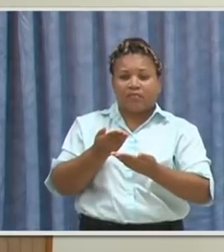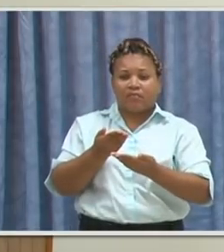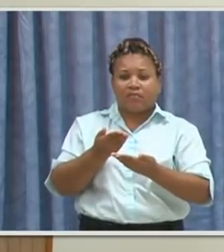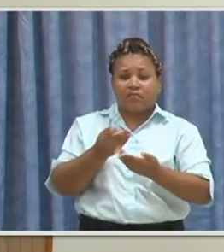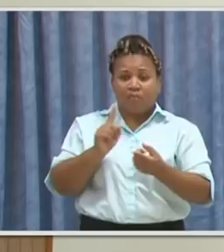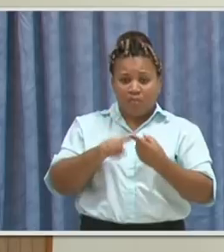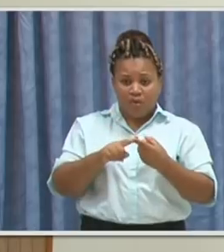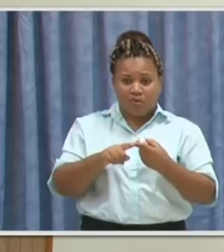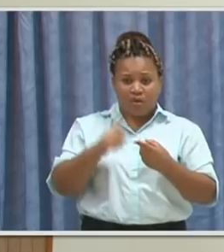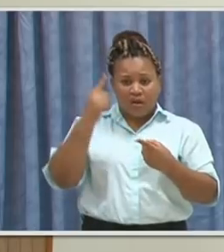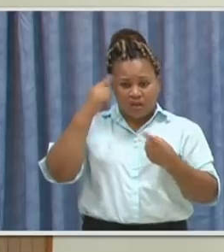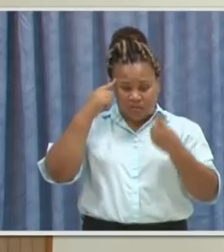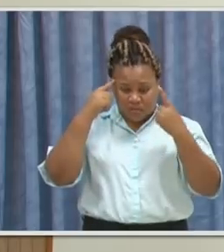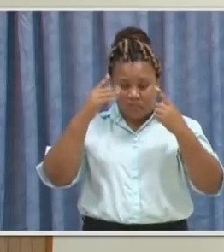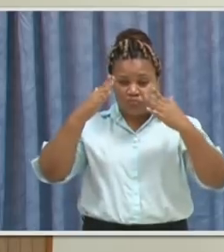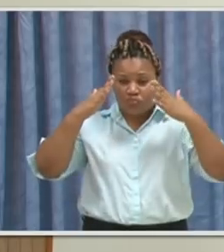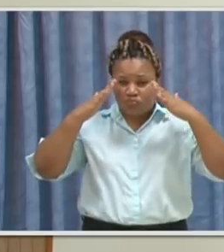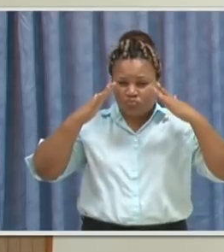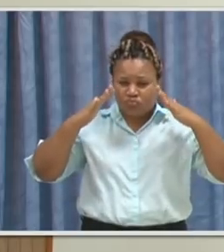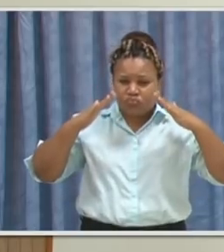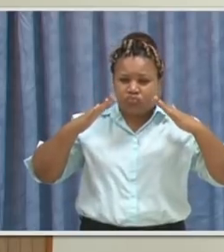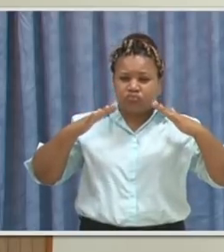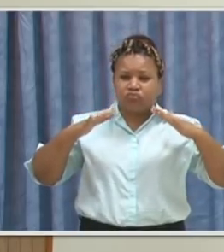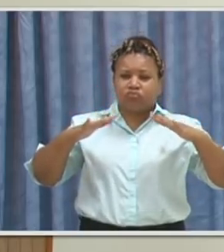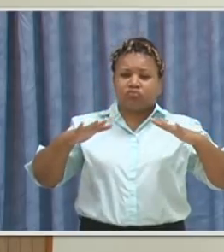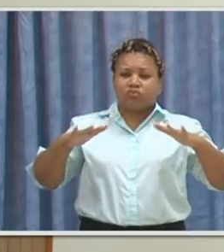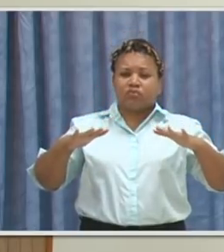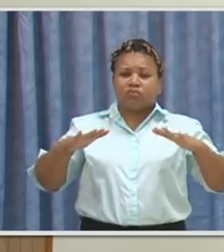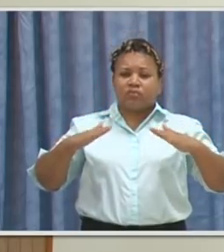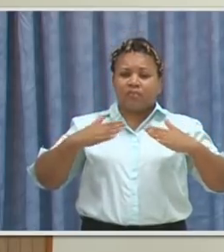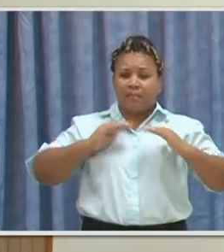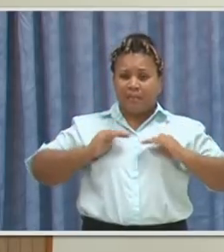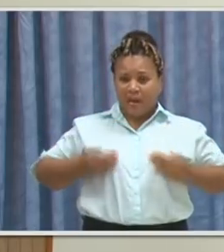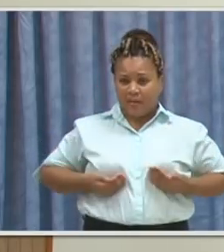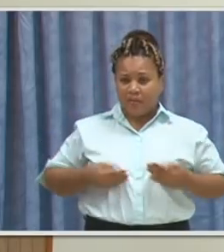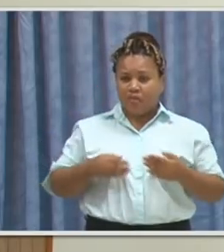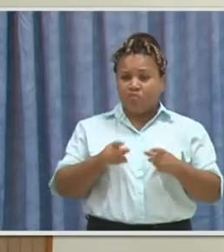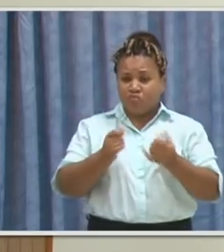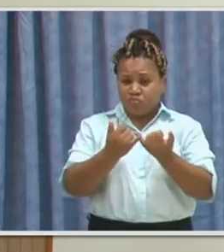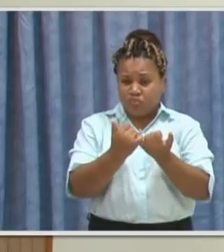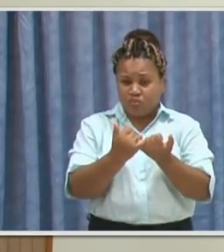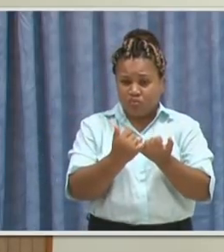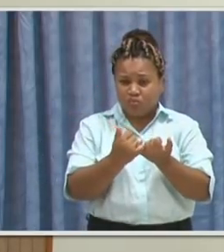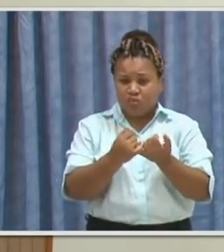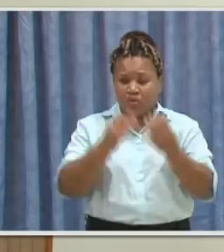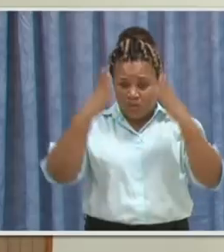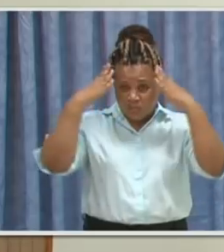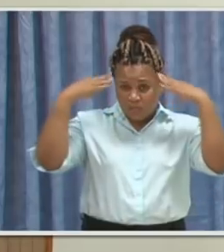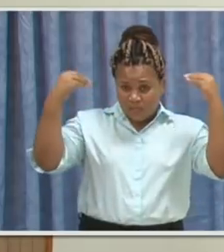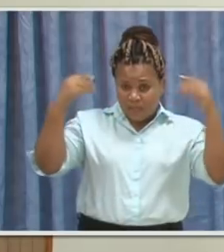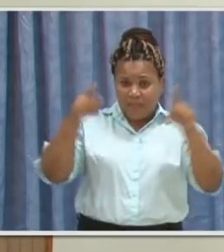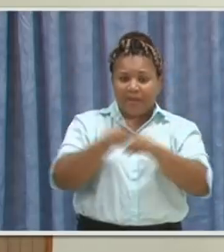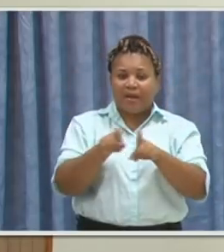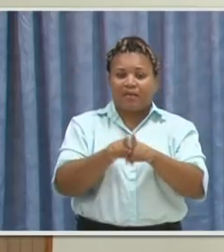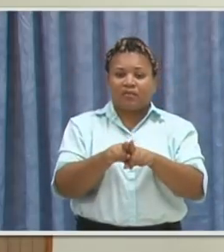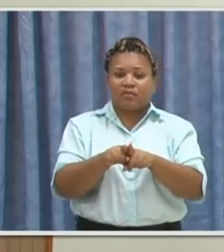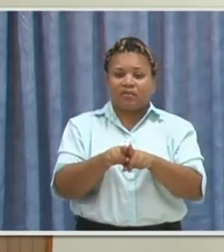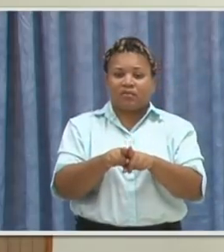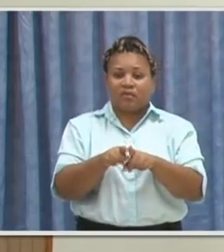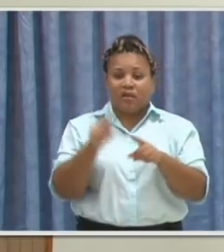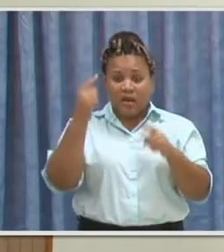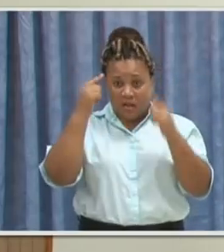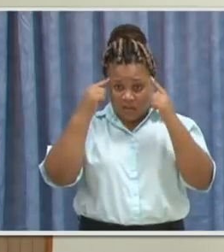vallon pour nous guide et pour 7 jours après qu'une sortie